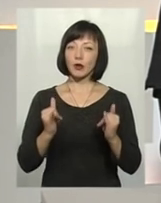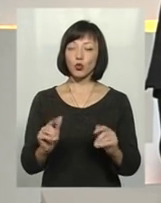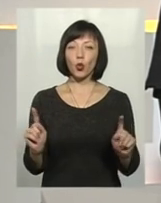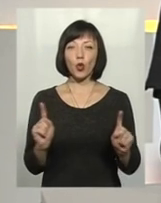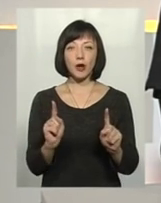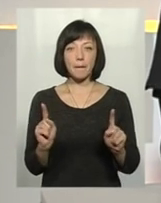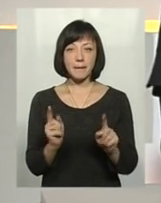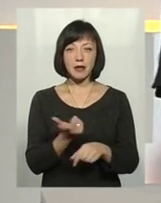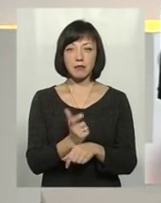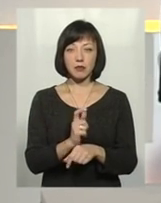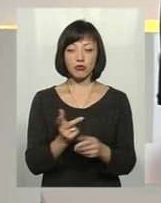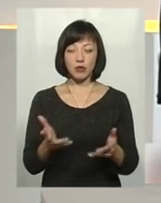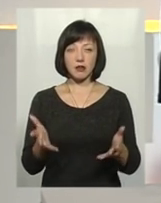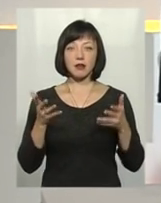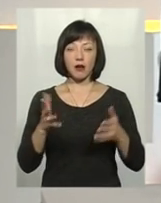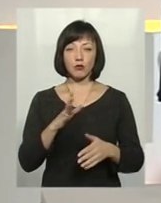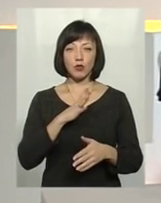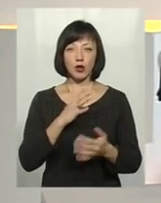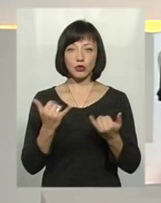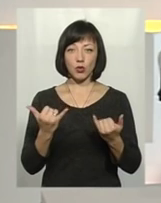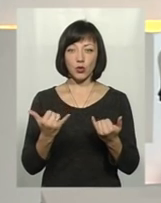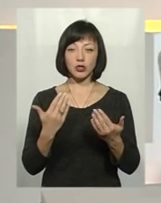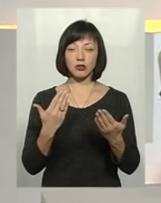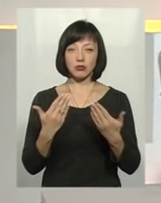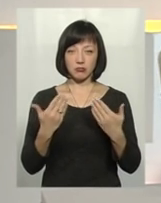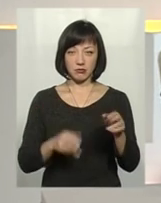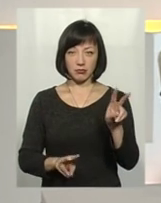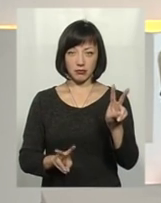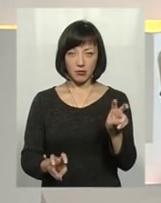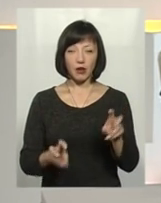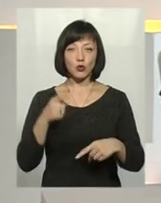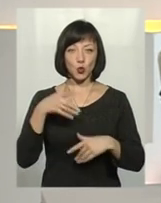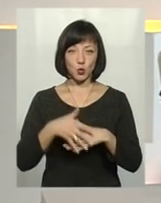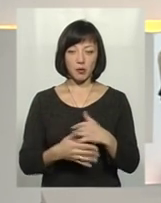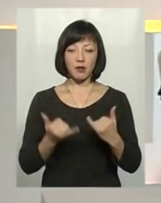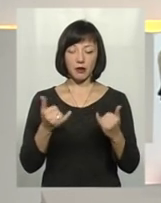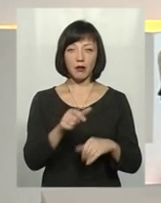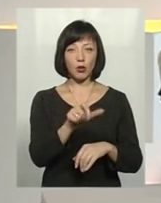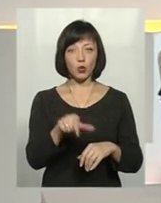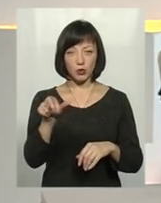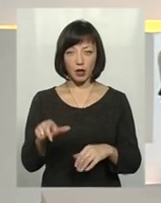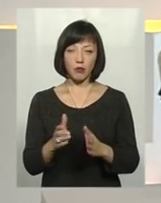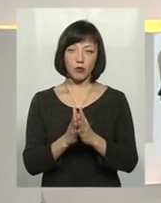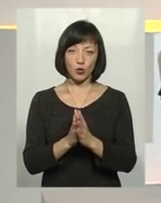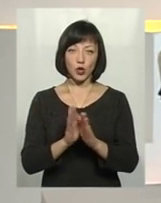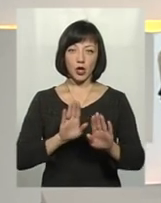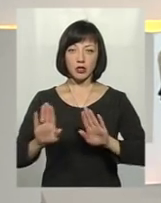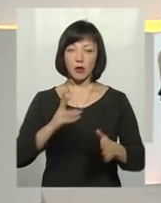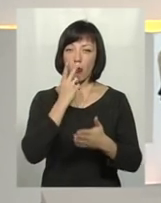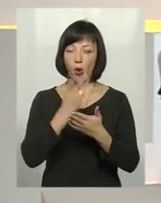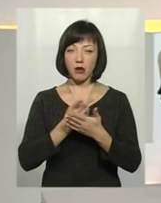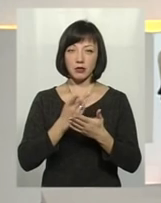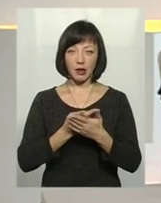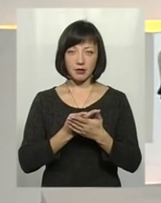аби більш яскравішою була сьогоднішня наша тема, зрозуміла для глядача, прошу режисера